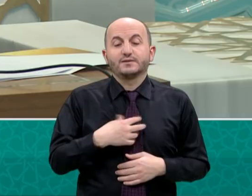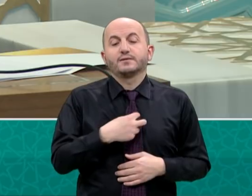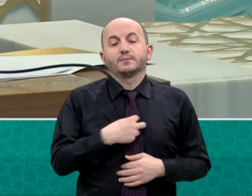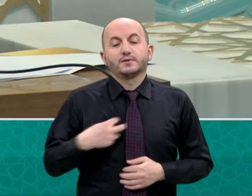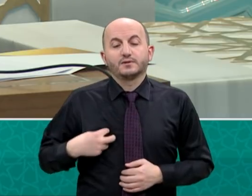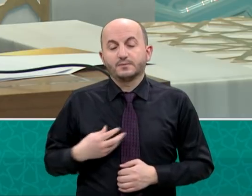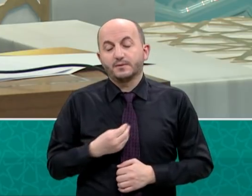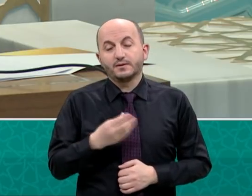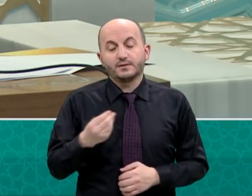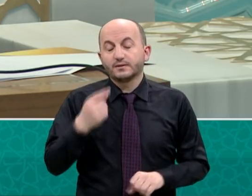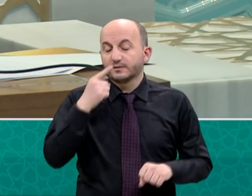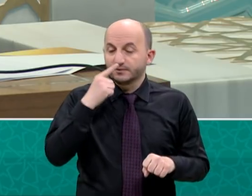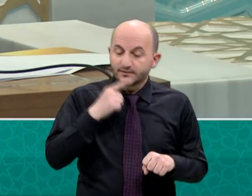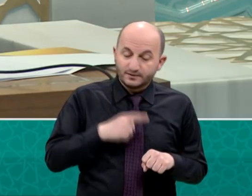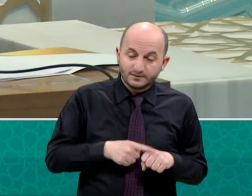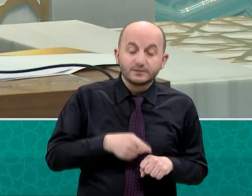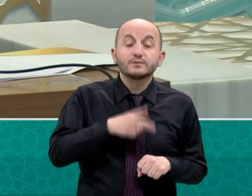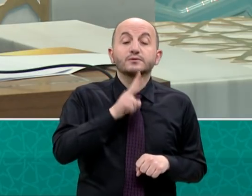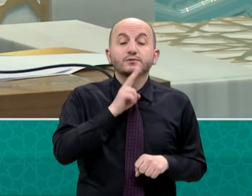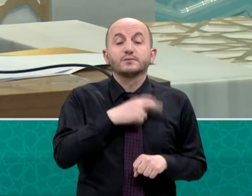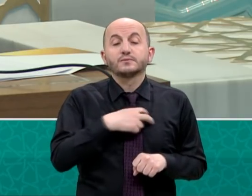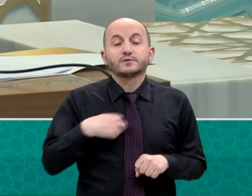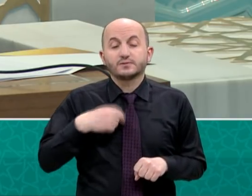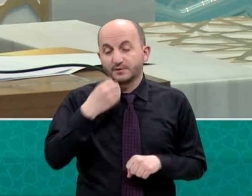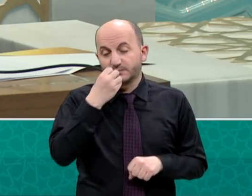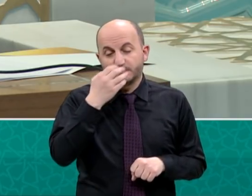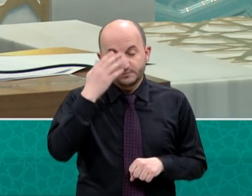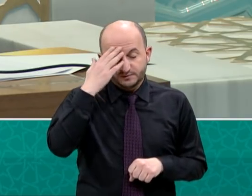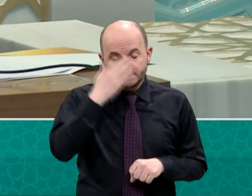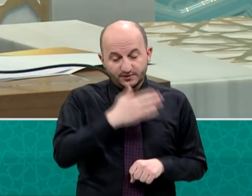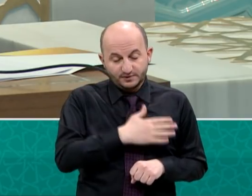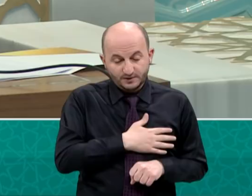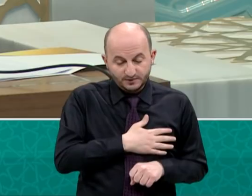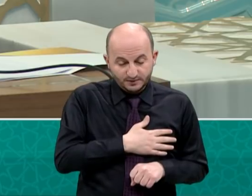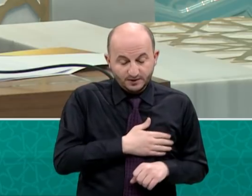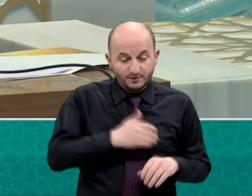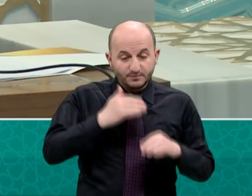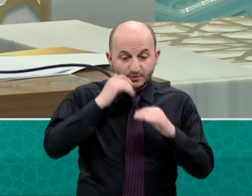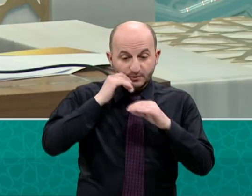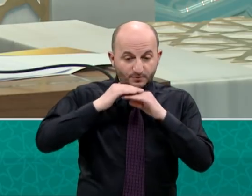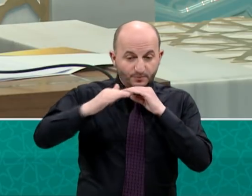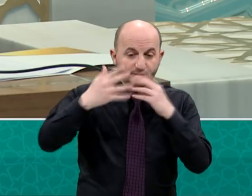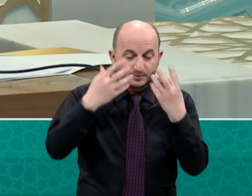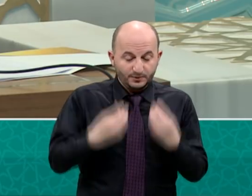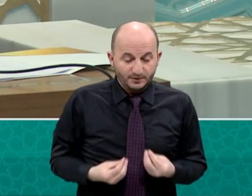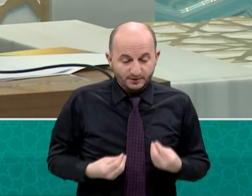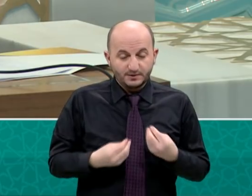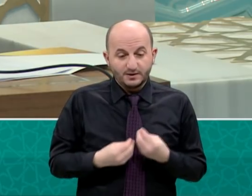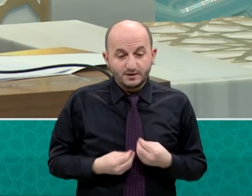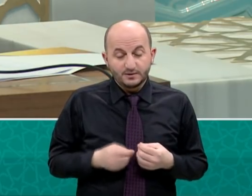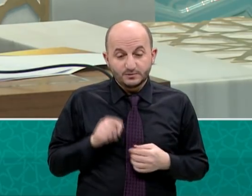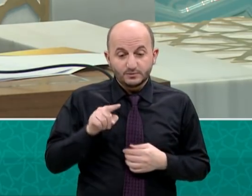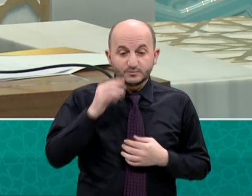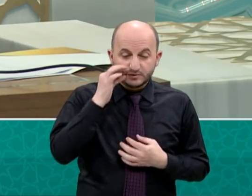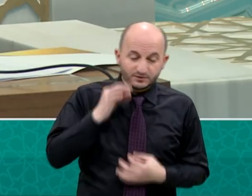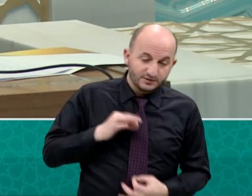inanan son peygamber Muhammed Mustafa Aleyhisselatü Vesselam'a ümmet olan bu